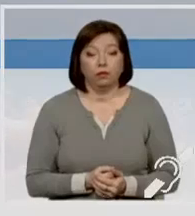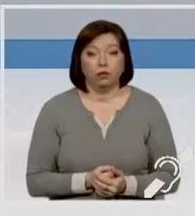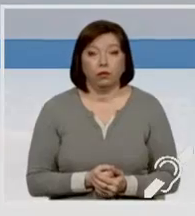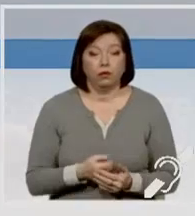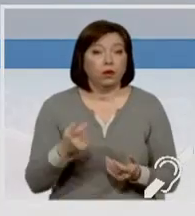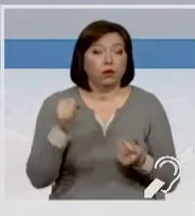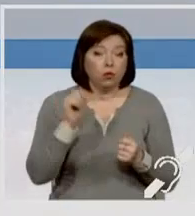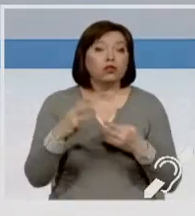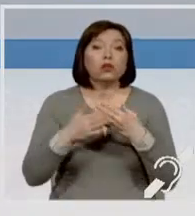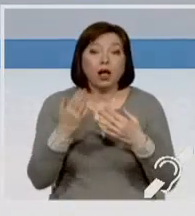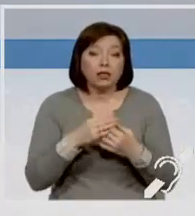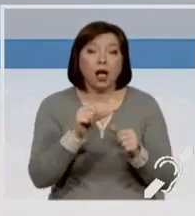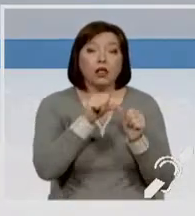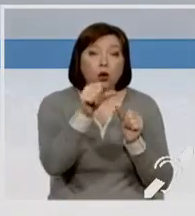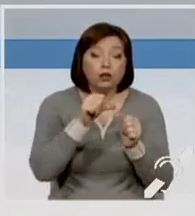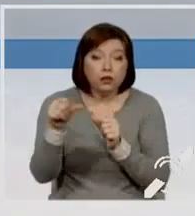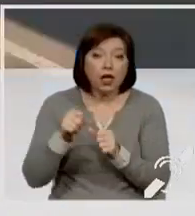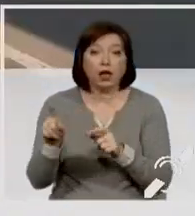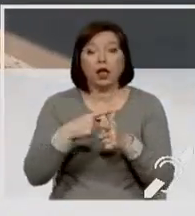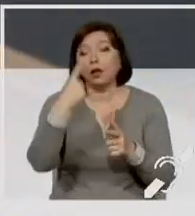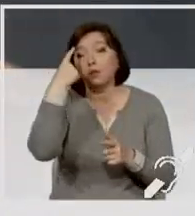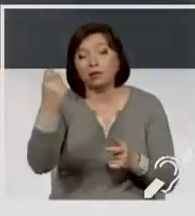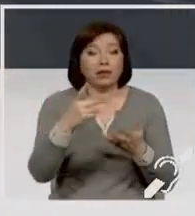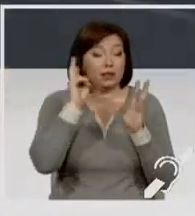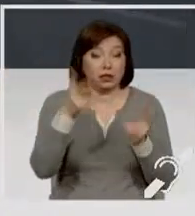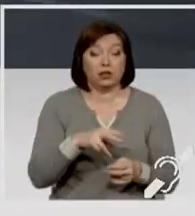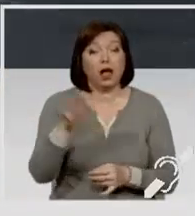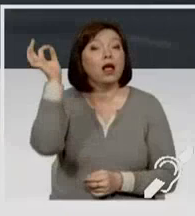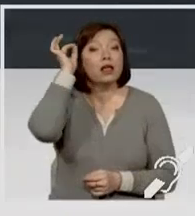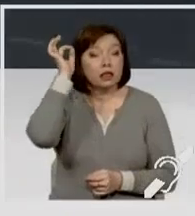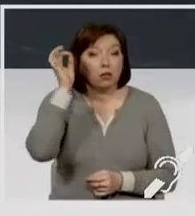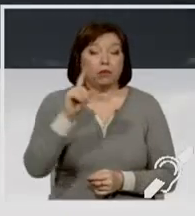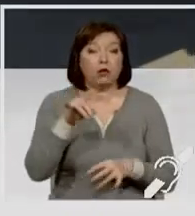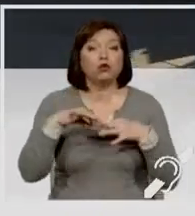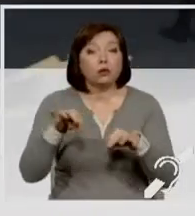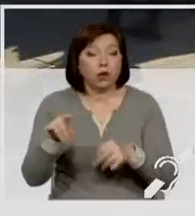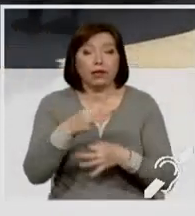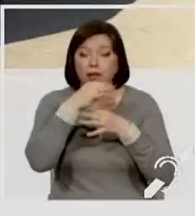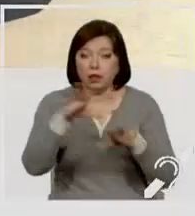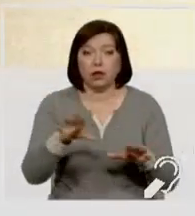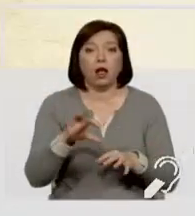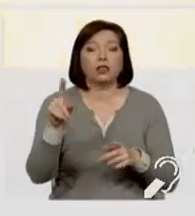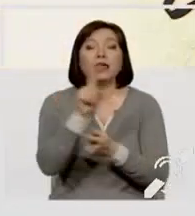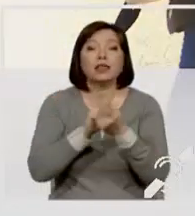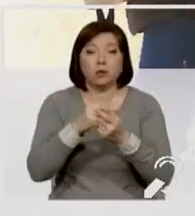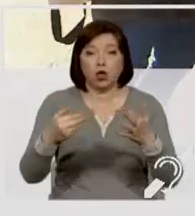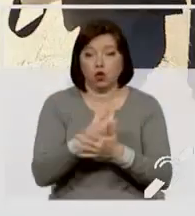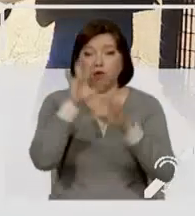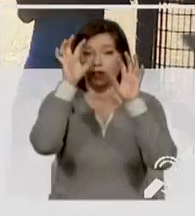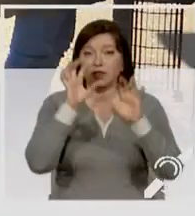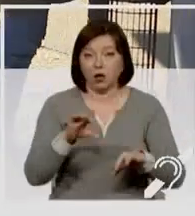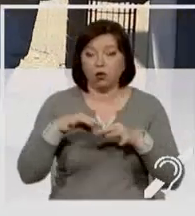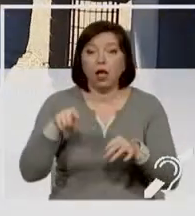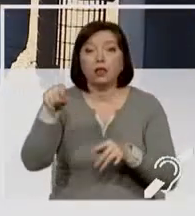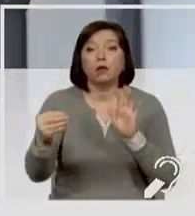S-ar putea să fie sancțiuni, s-ar putea să fie preîntâmpinări. Reamintim că transportatorii sunt nemulțumiți de prevederile noului cod rutier